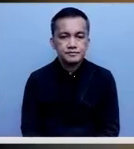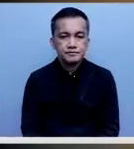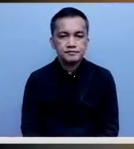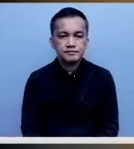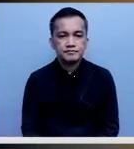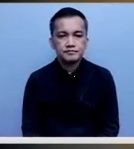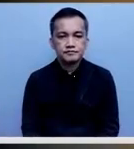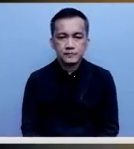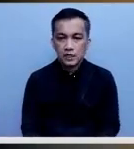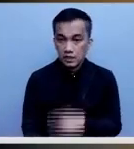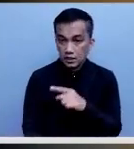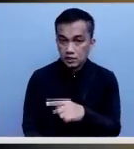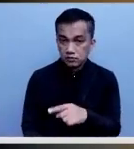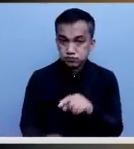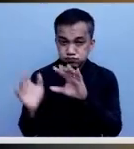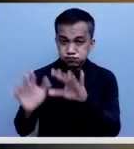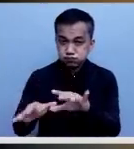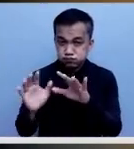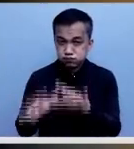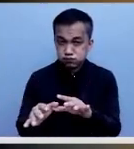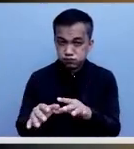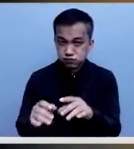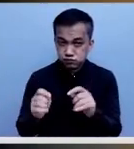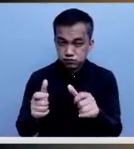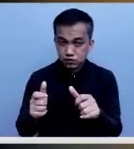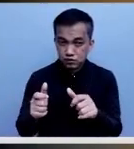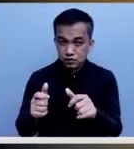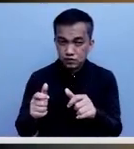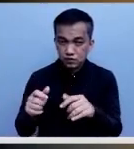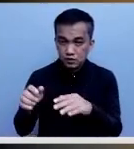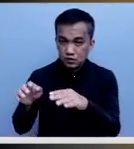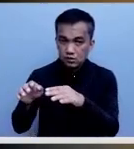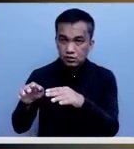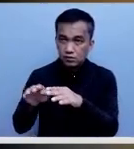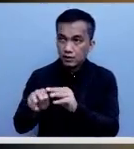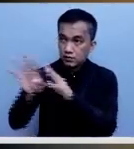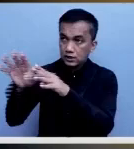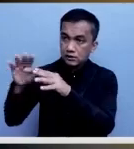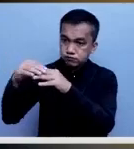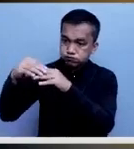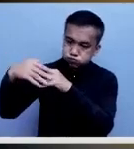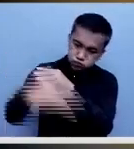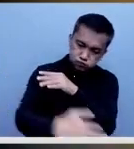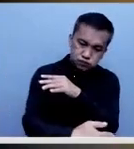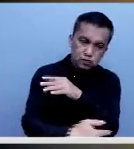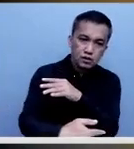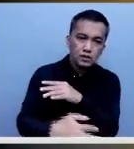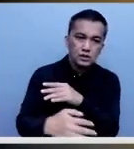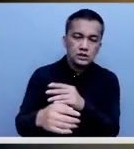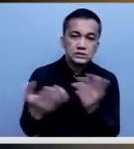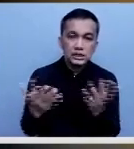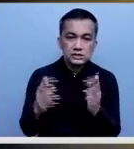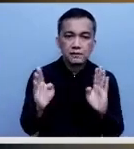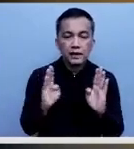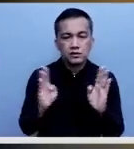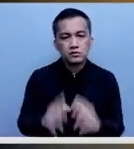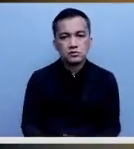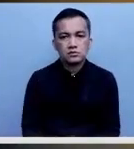Sa gitna ng malakas na buhos na ulan, biglang gumuho ang bahaging yan ng bundok sa barangay Luwakan, Apugan sa Baguio City.